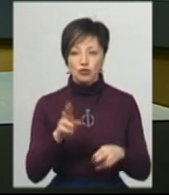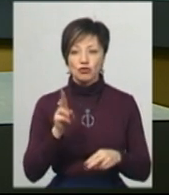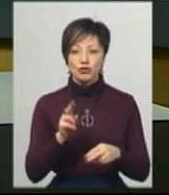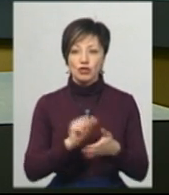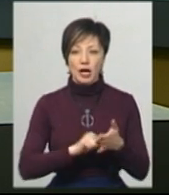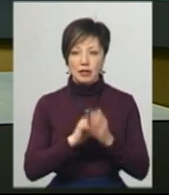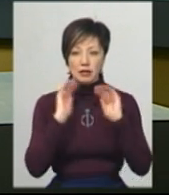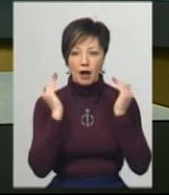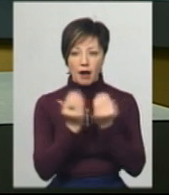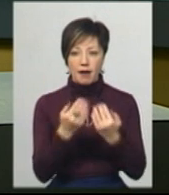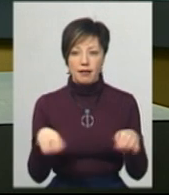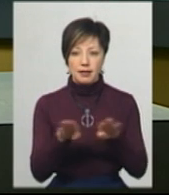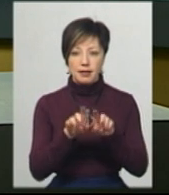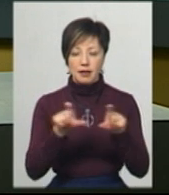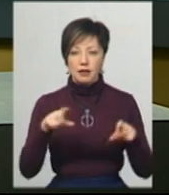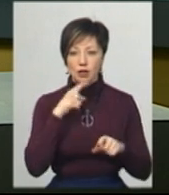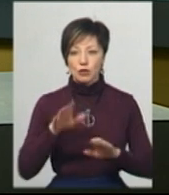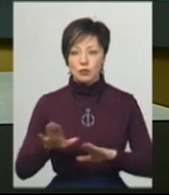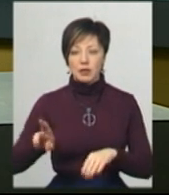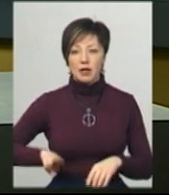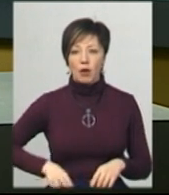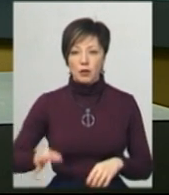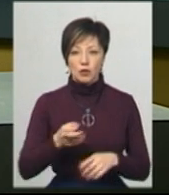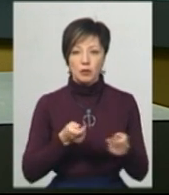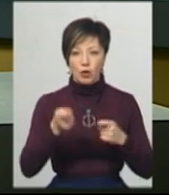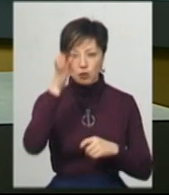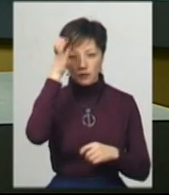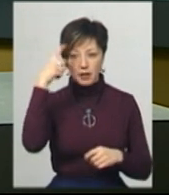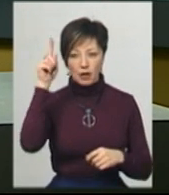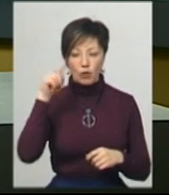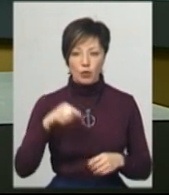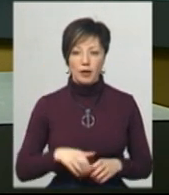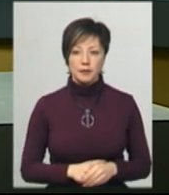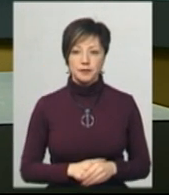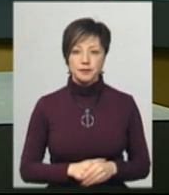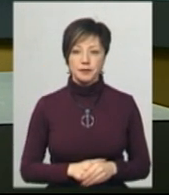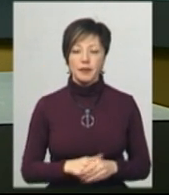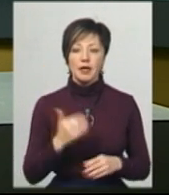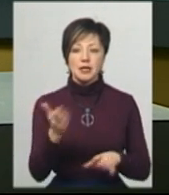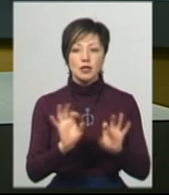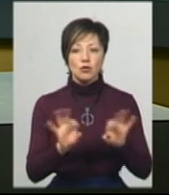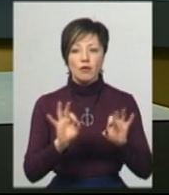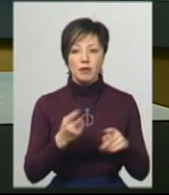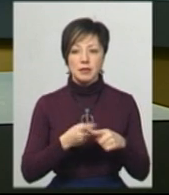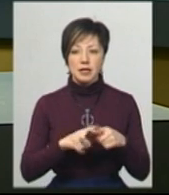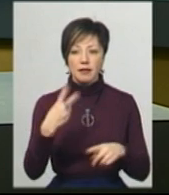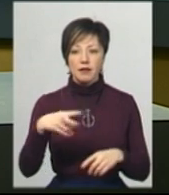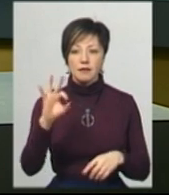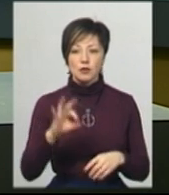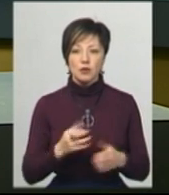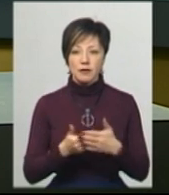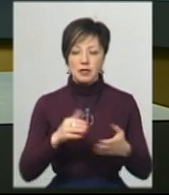карантин. Про це каже заступник директора Хмельницького обласного департаменту освіти і науки Тетяна Дупляк. За її словами, це 20%